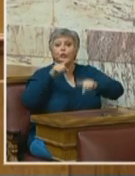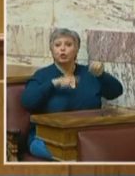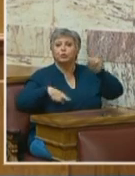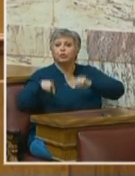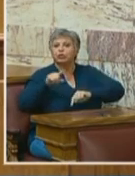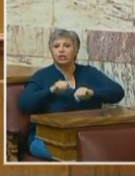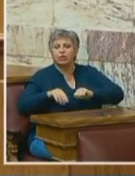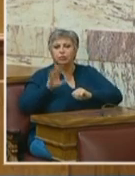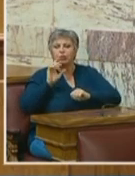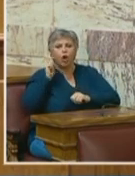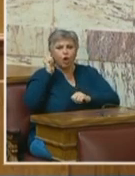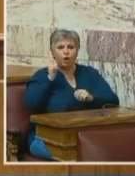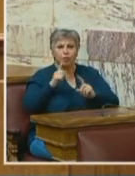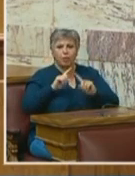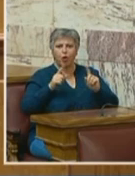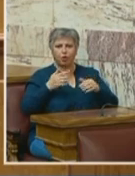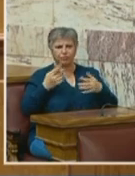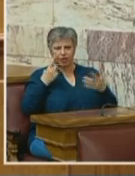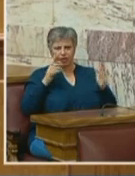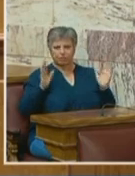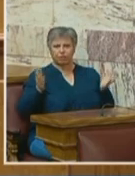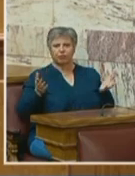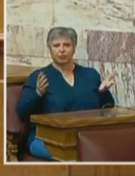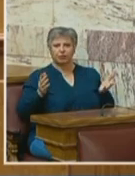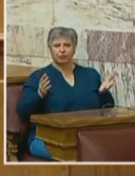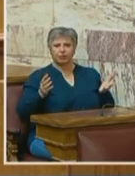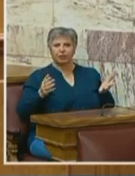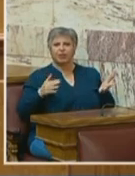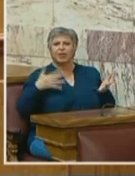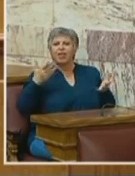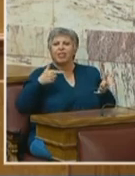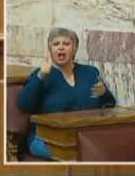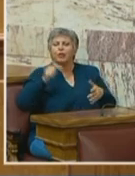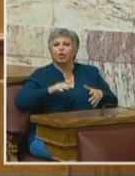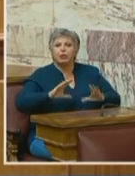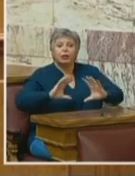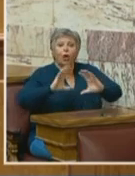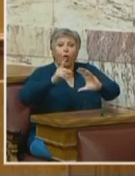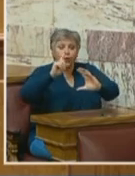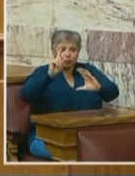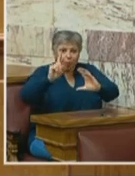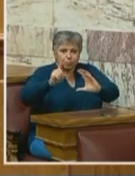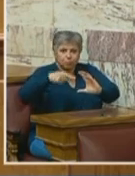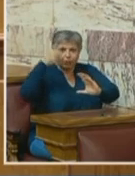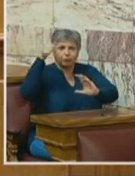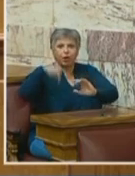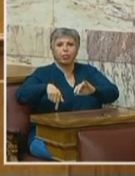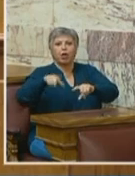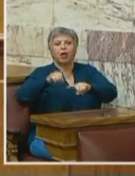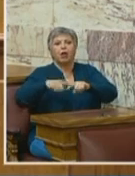τους. Ζήσαμε έτσι μία ακόμα παγκόσμια πρωτοτυπία. Σύσσωμη